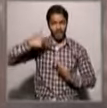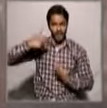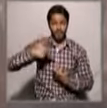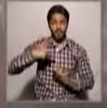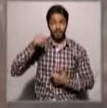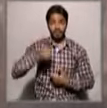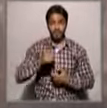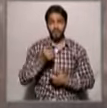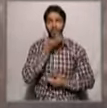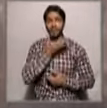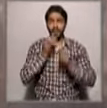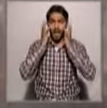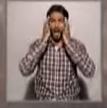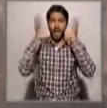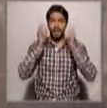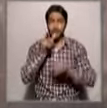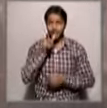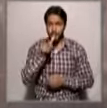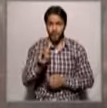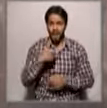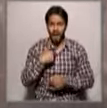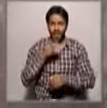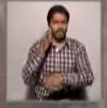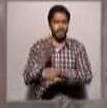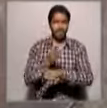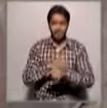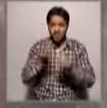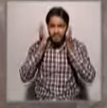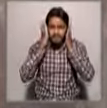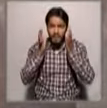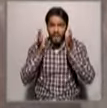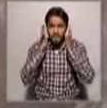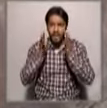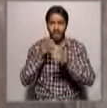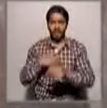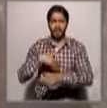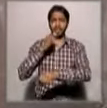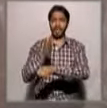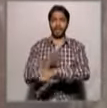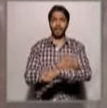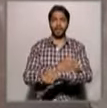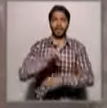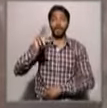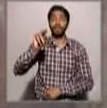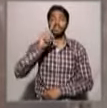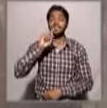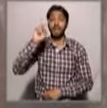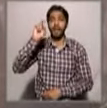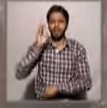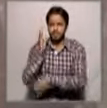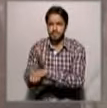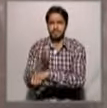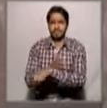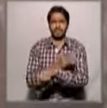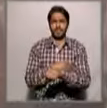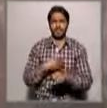الصلاة 20 سنة واستمتعت بها 20 سنة، يعني قاعد يعالج نفسه حتى يوطنها على الصلاة وحب الصلاة